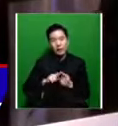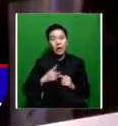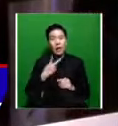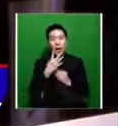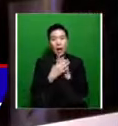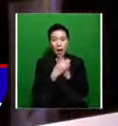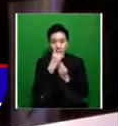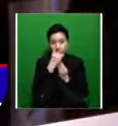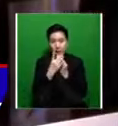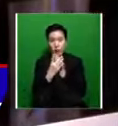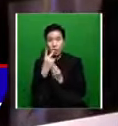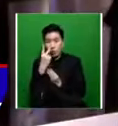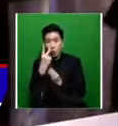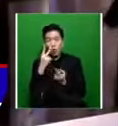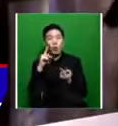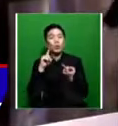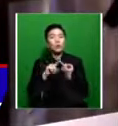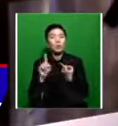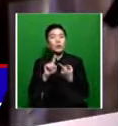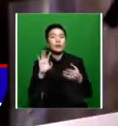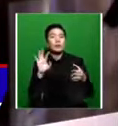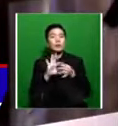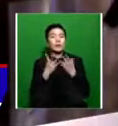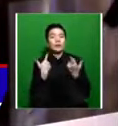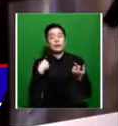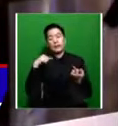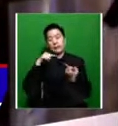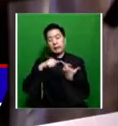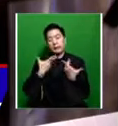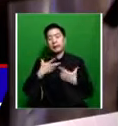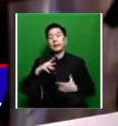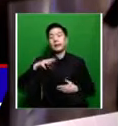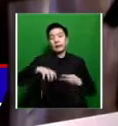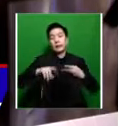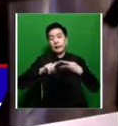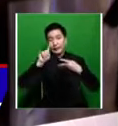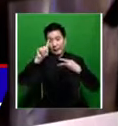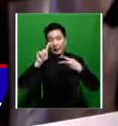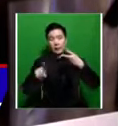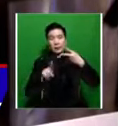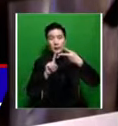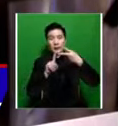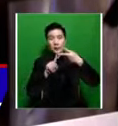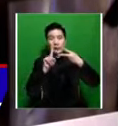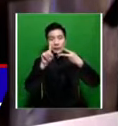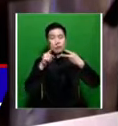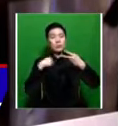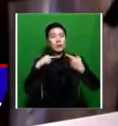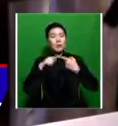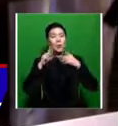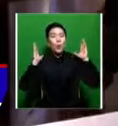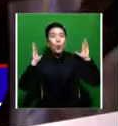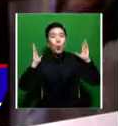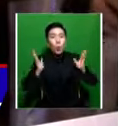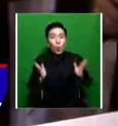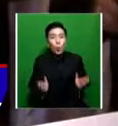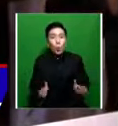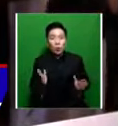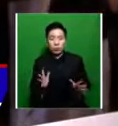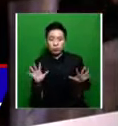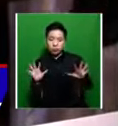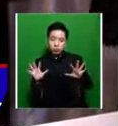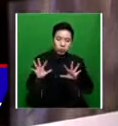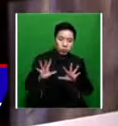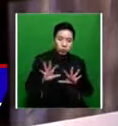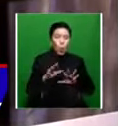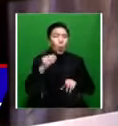2สัปดาห์นะครับสำหรับสถานที่อีกประเภทหนึ่งก็คือสถานที่ที่มีลักษณะของการที่ผู้คนเนี่ยไปชุมนุม